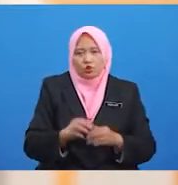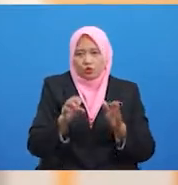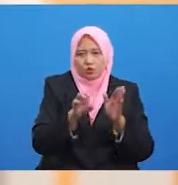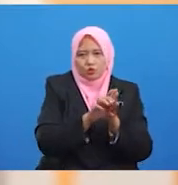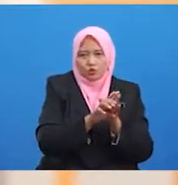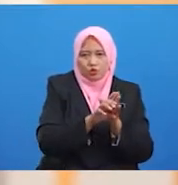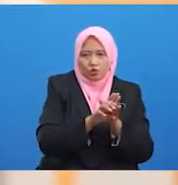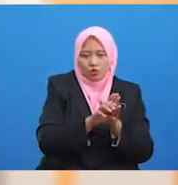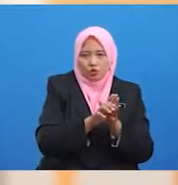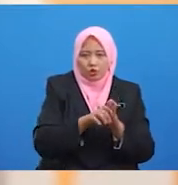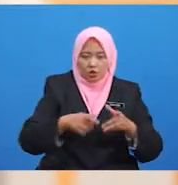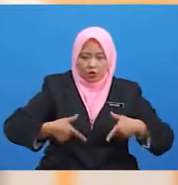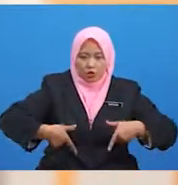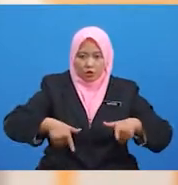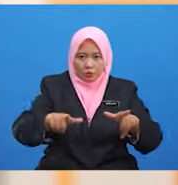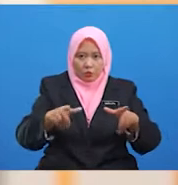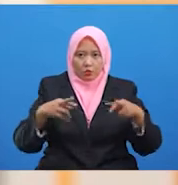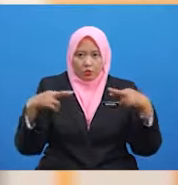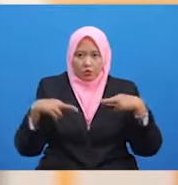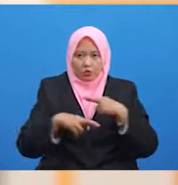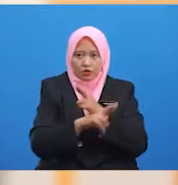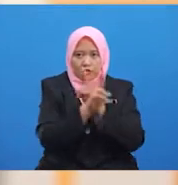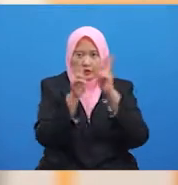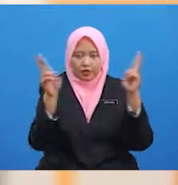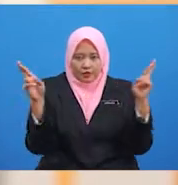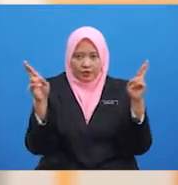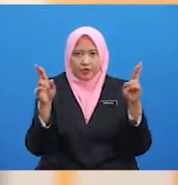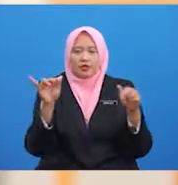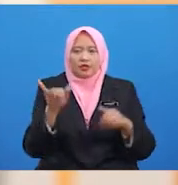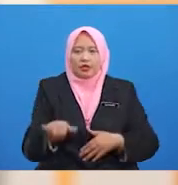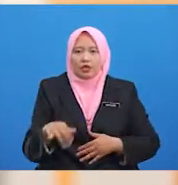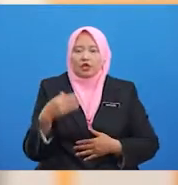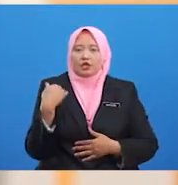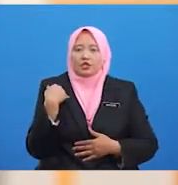Utara Selatan Plus dan Lebuh Raya Pantai Timur.